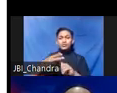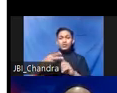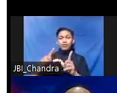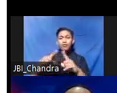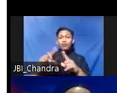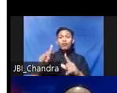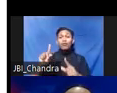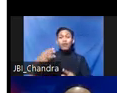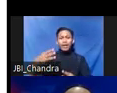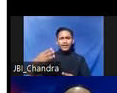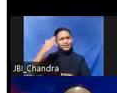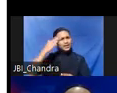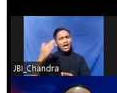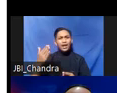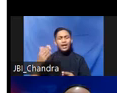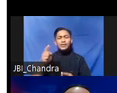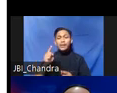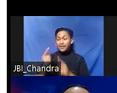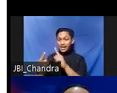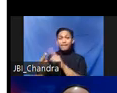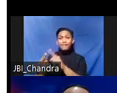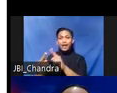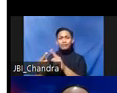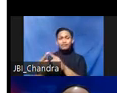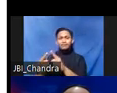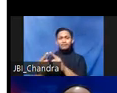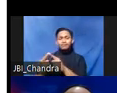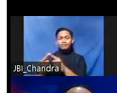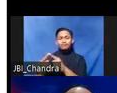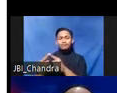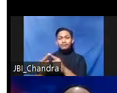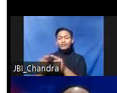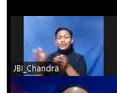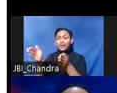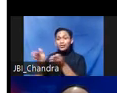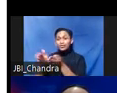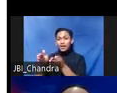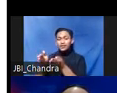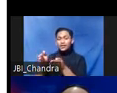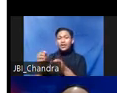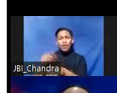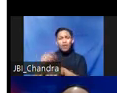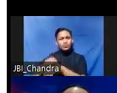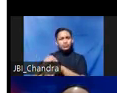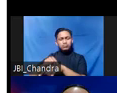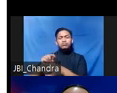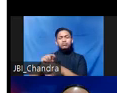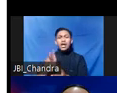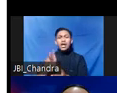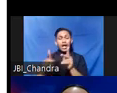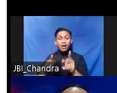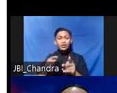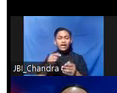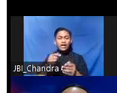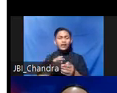ketika dalam penulisan kalau kita mengutipnya satu persatu pastikan membutuhkan waktu yang sangat lama ya sedangkan dengan kita